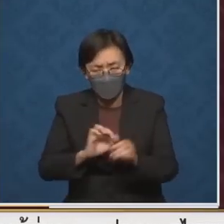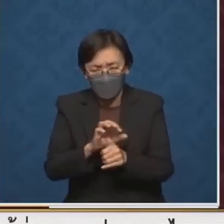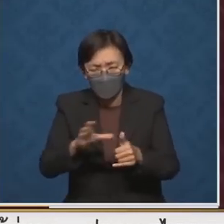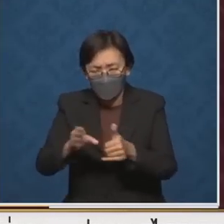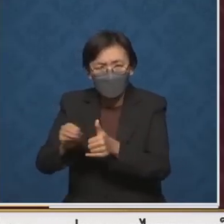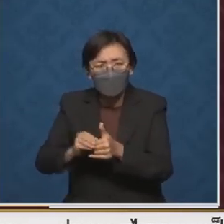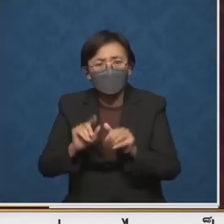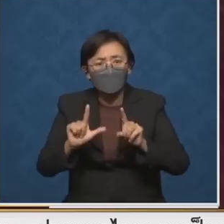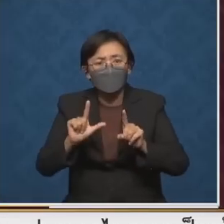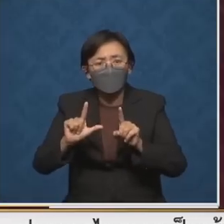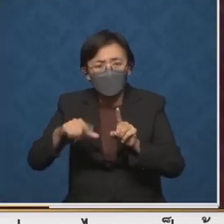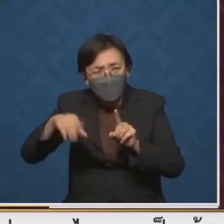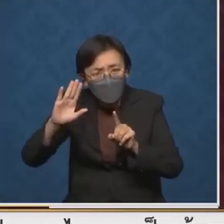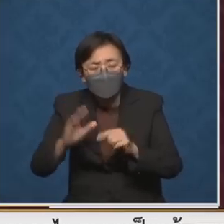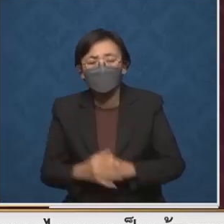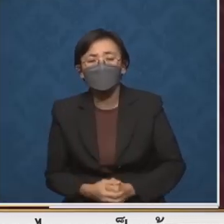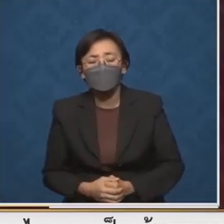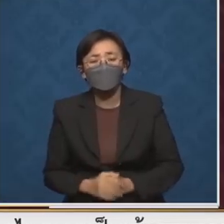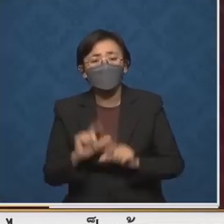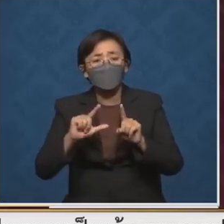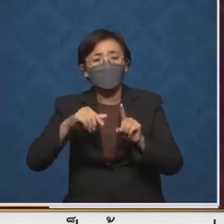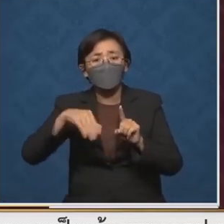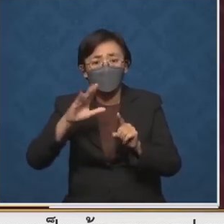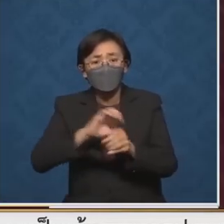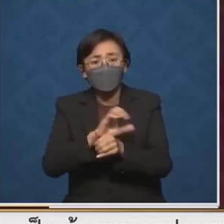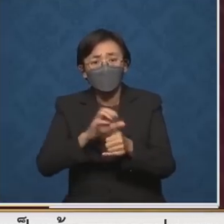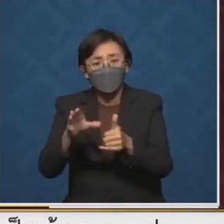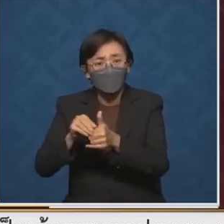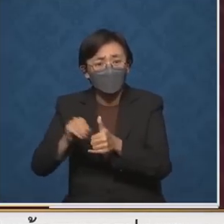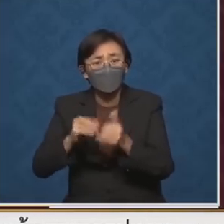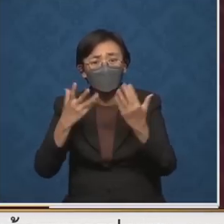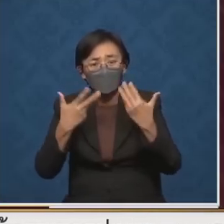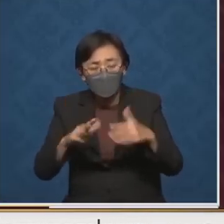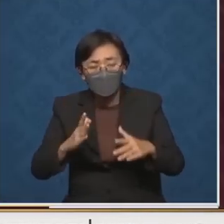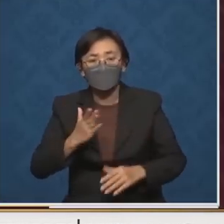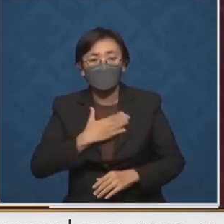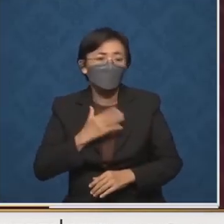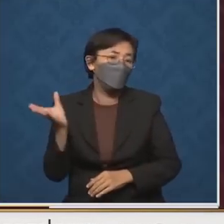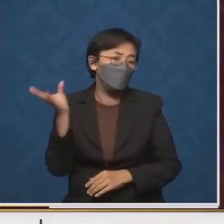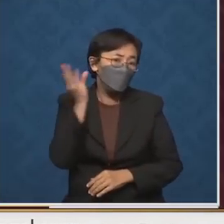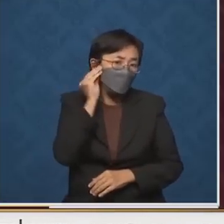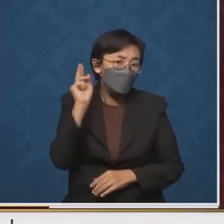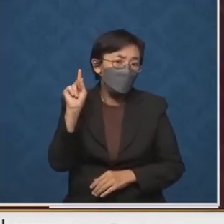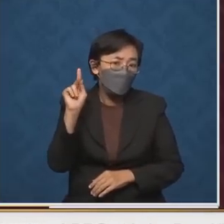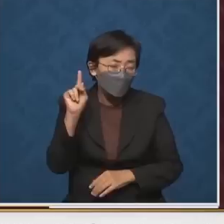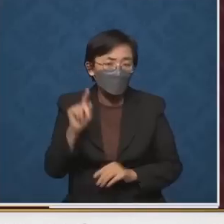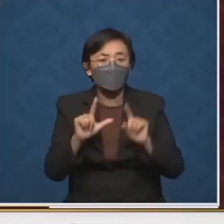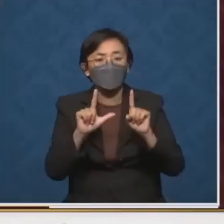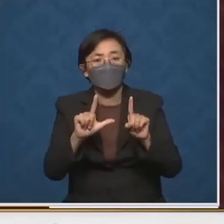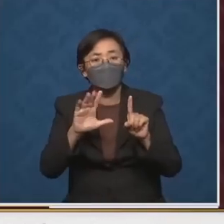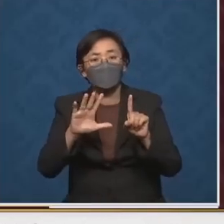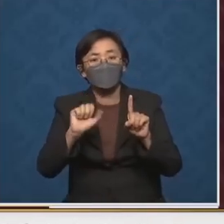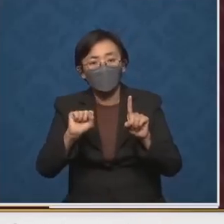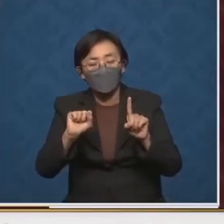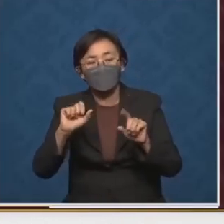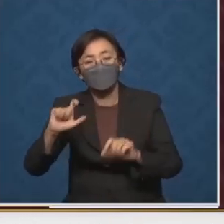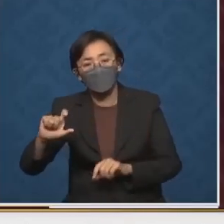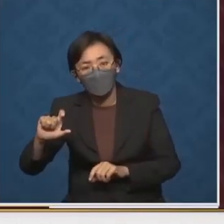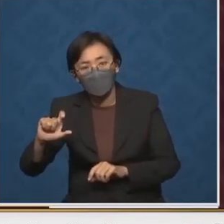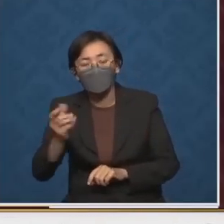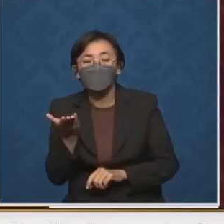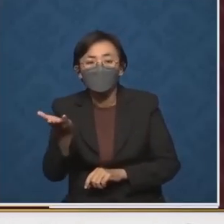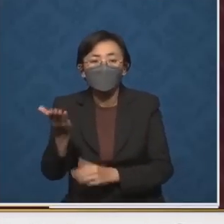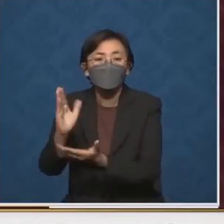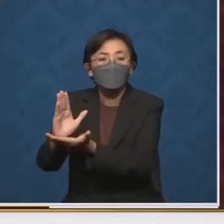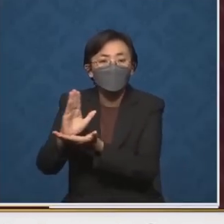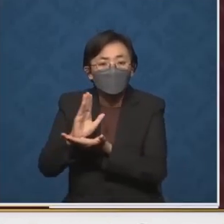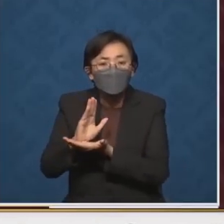ๆ คนแล้วอย่ไม่พอ ผมเพได้ข้าวมาก็ล้าน 5 แสนโดสไปขอบริ